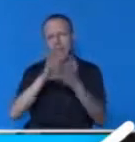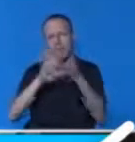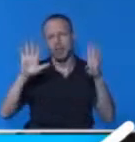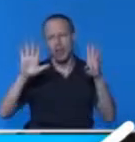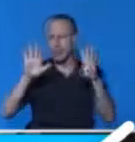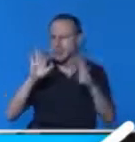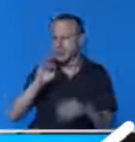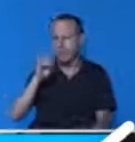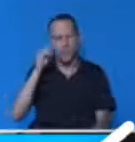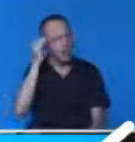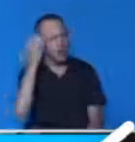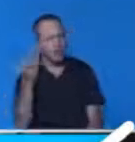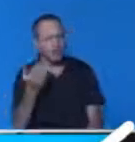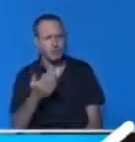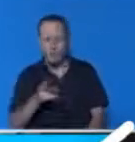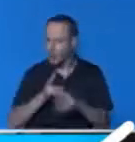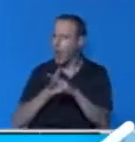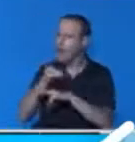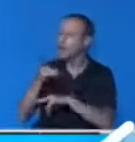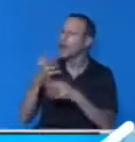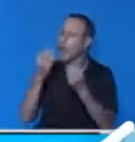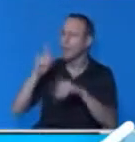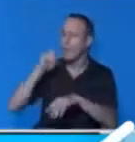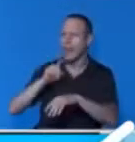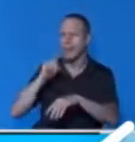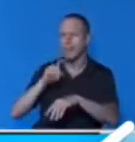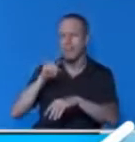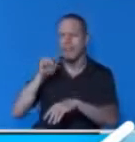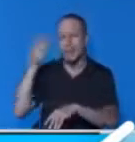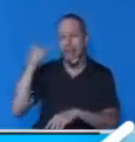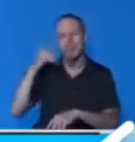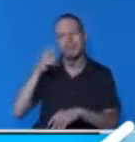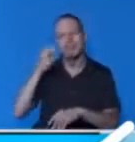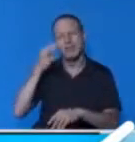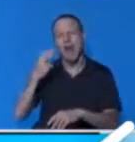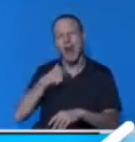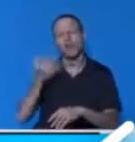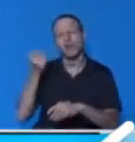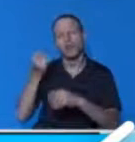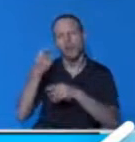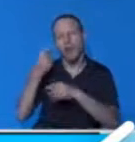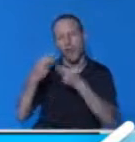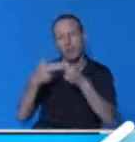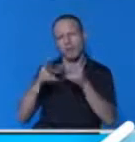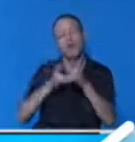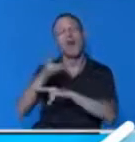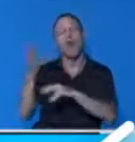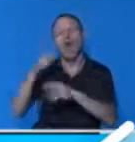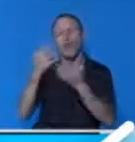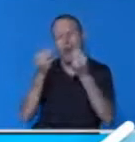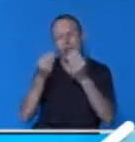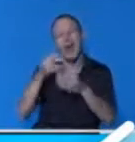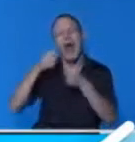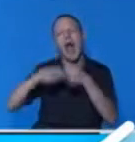2019. אוקיי. מי זוכר? עברנו הרבה מאז, אז בכל מקרה, ונראה לי שגם בשבועות הקרובים נעבור עוד הרבה, אז חברת